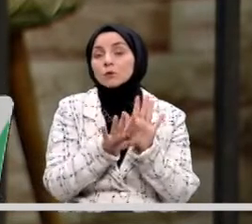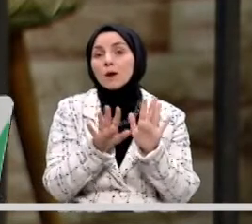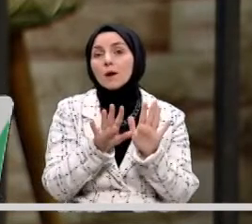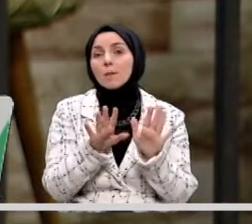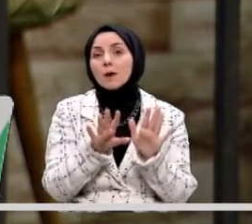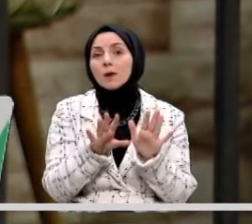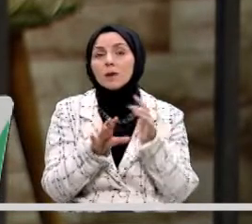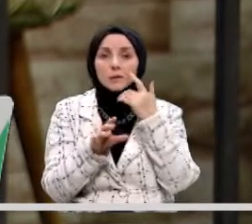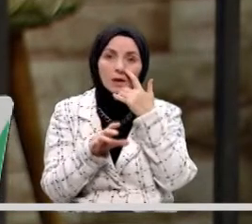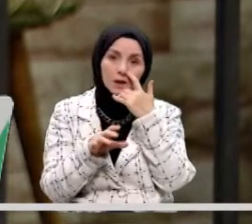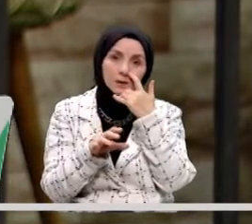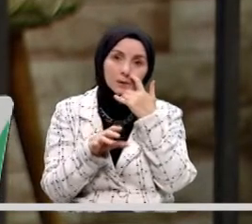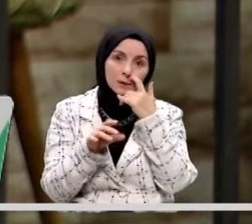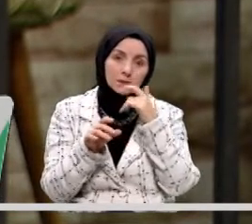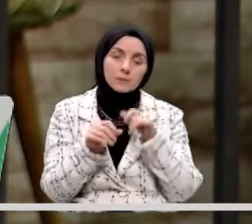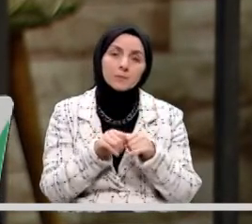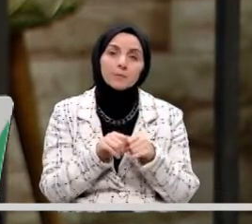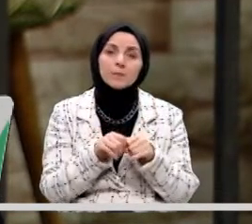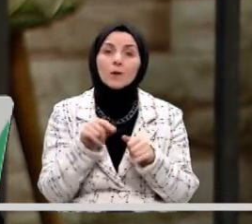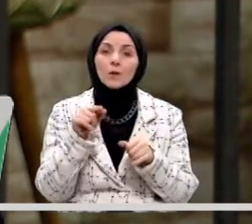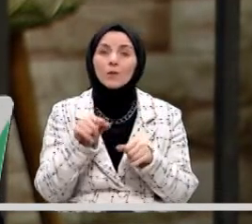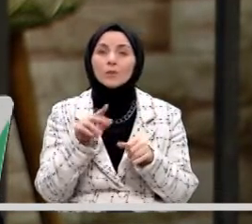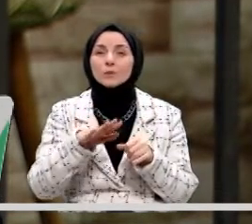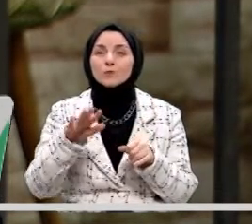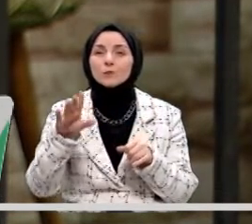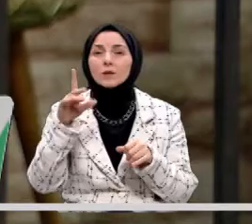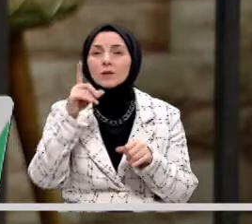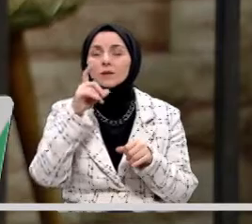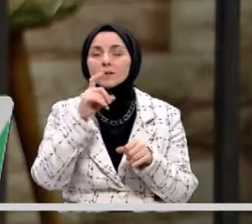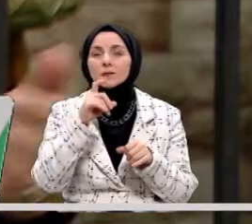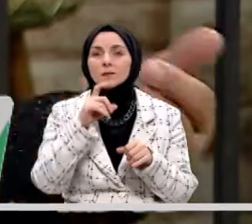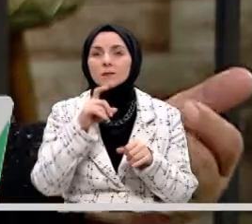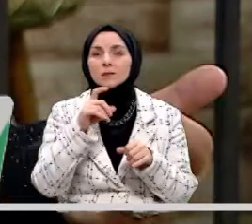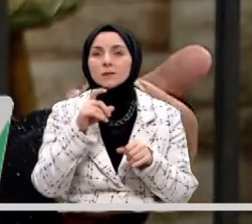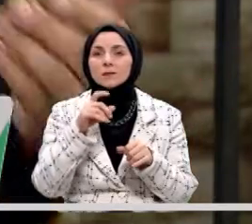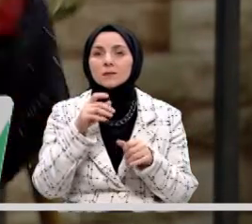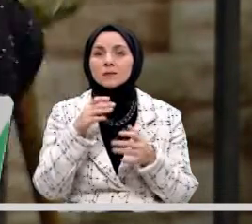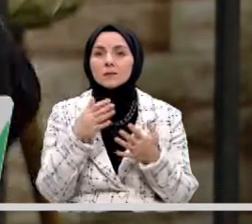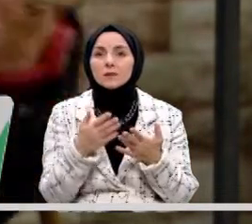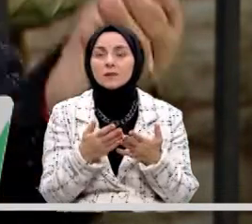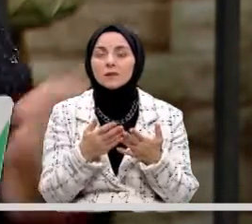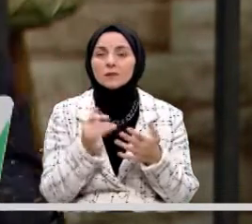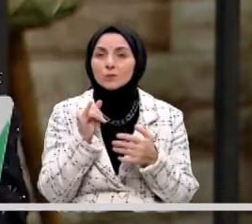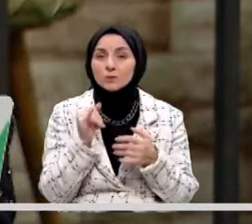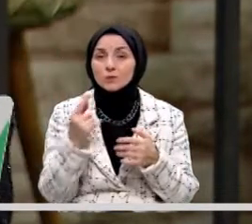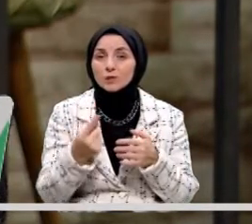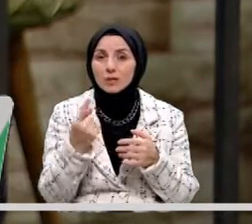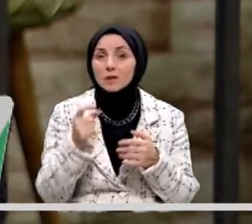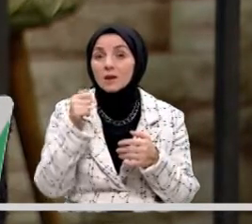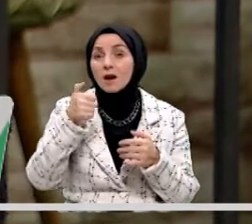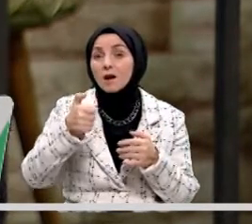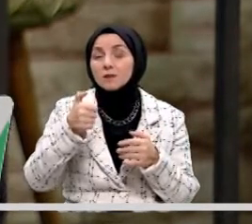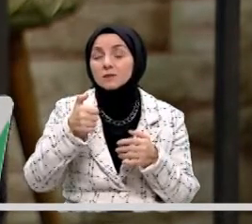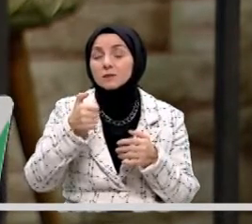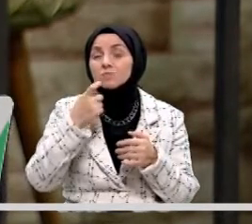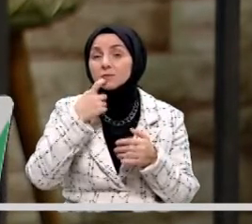birbirine bağırıyorsa kulağını tıkar çocuk çünkü yüksek sesle bile tahammülü yoktu çünkü yüksek ses niye olsun güvenli ortam ister çocuk mesela okul